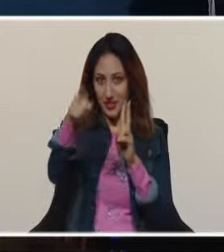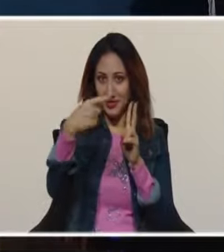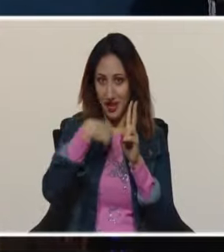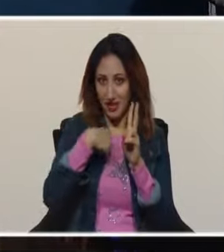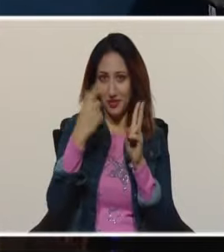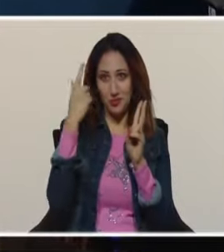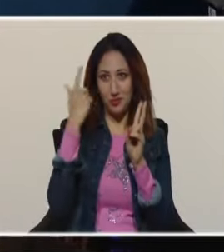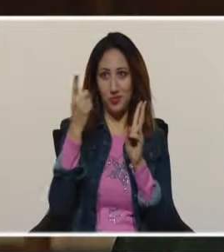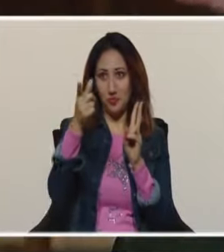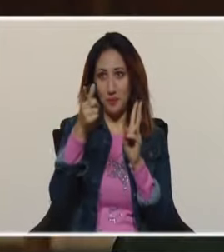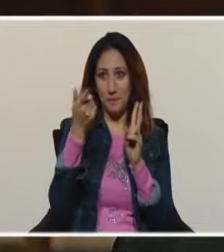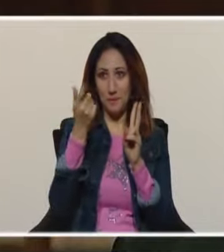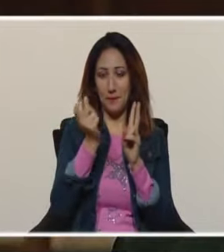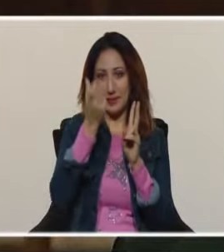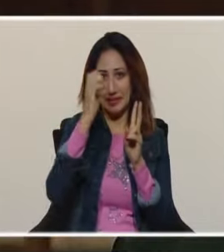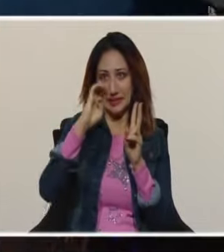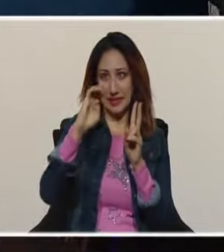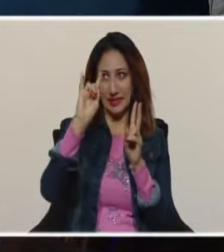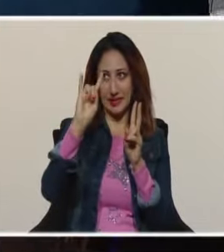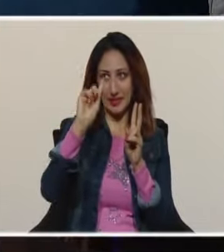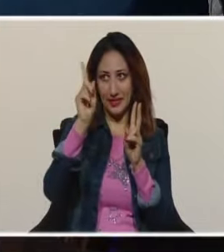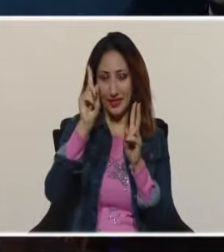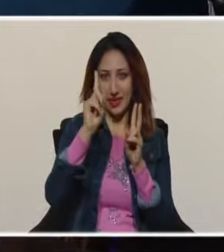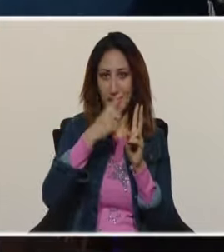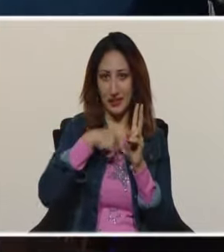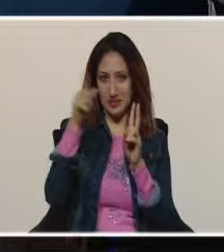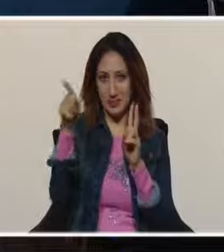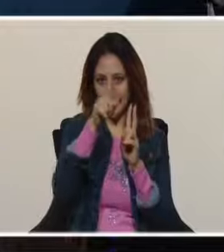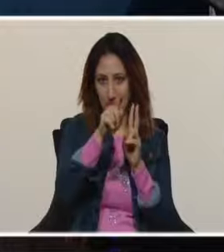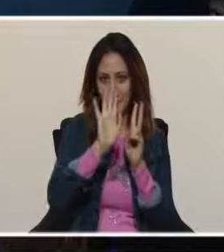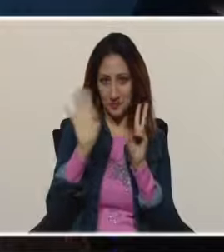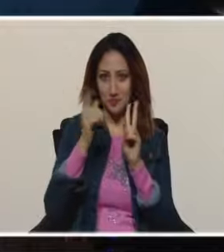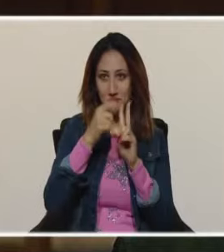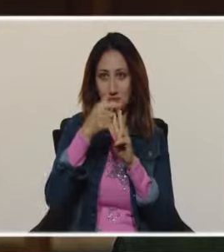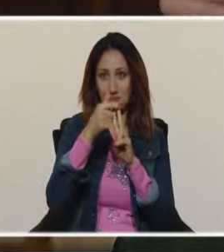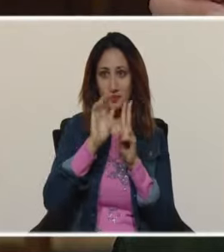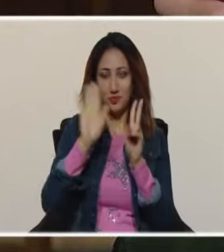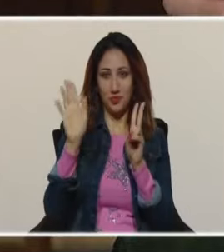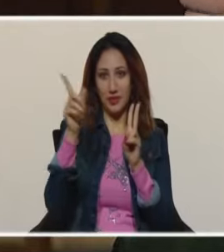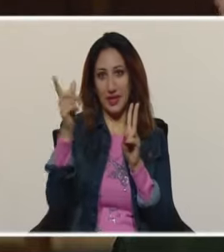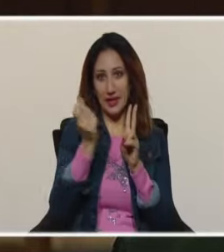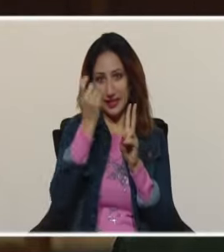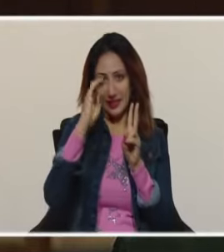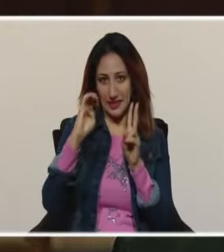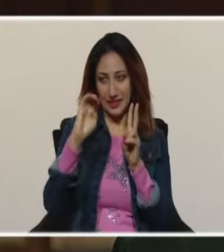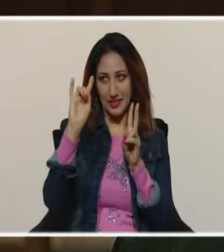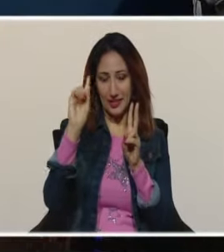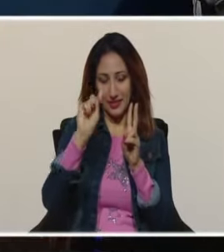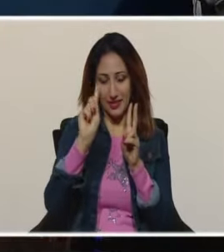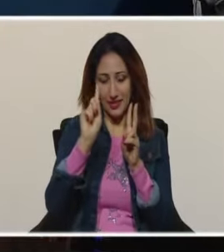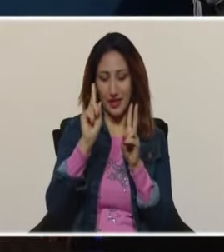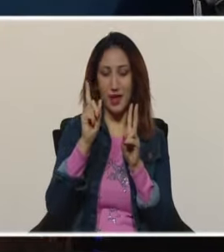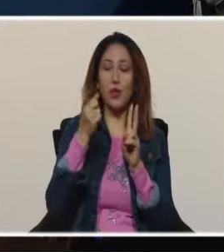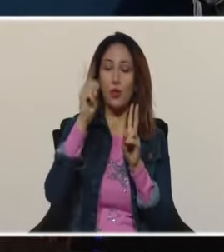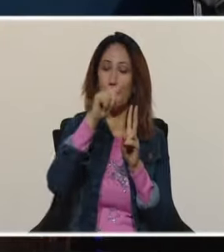نجلاء. انت مين؟ نجلاء. وانت ندى. اخر كلام. اخر كلام. نجلاء وندى.